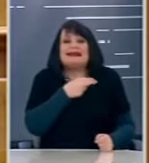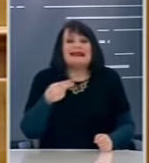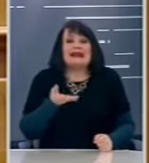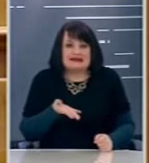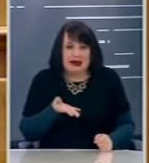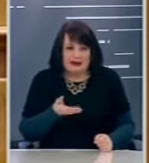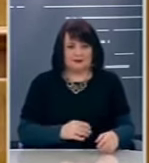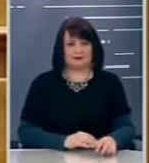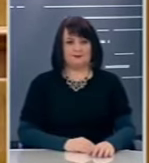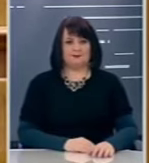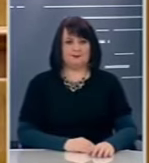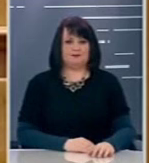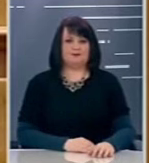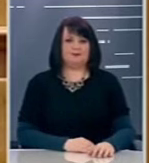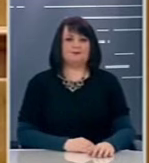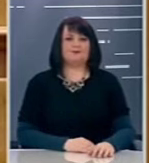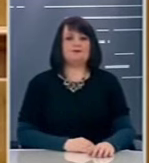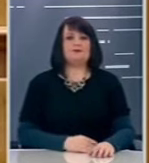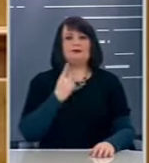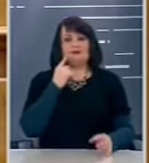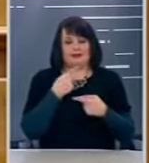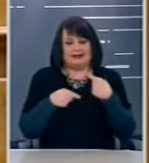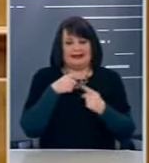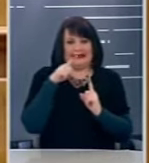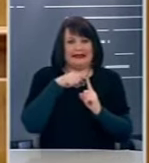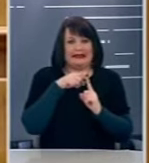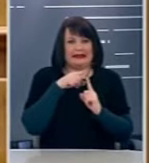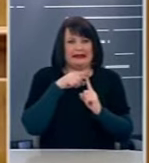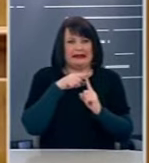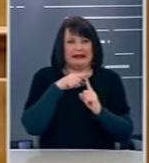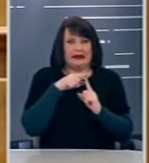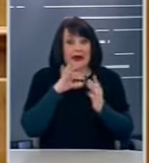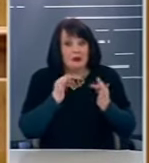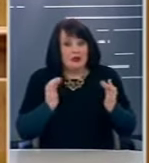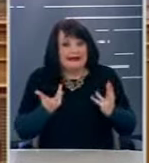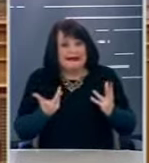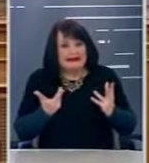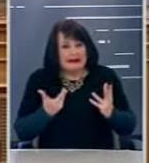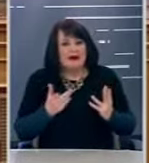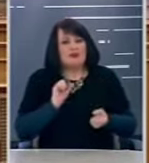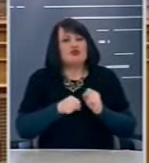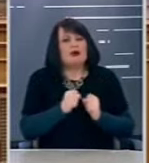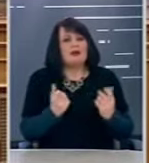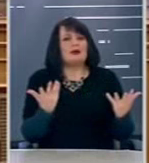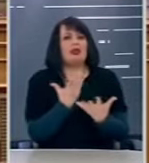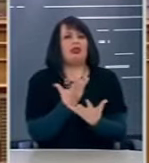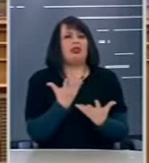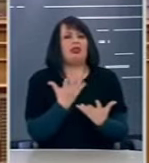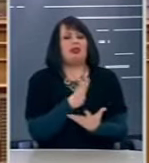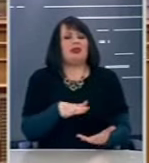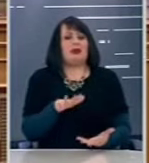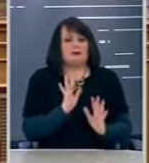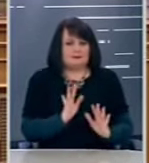Καταλαβαίνω βέβαια εδώ ότι με δικαιολογία την τεχνική συζήτηση υπάρχουν πολλοί που προσπαθούν να θολώσουν τα νερά. Ακούστε όμως ποια